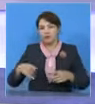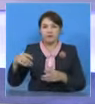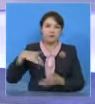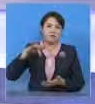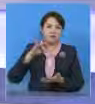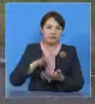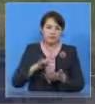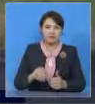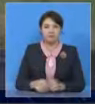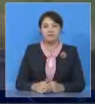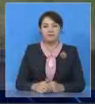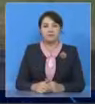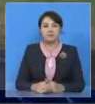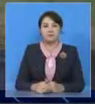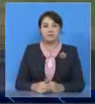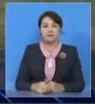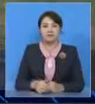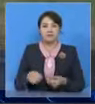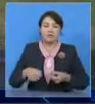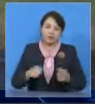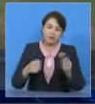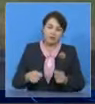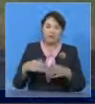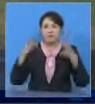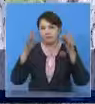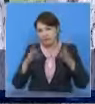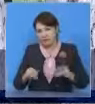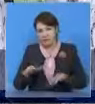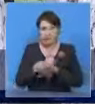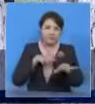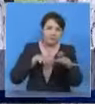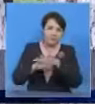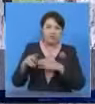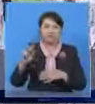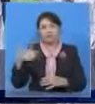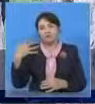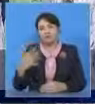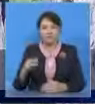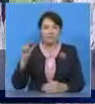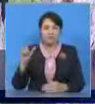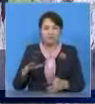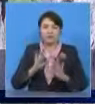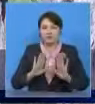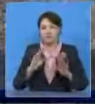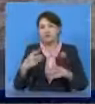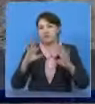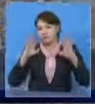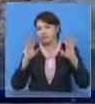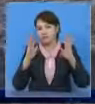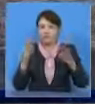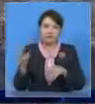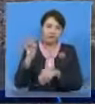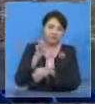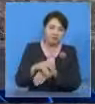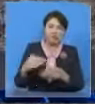города. Вооружившись граблями, мусорными пакетами и перчатками, 150 человек, и это только в этом парке, вышли на